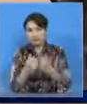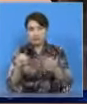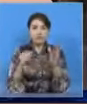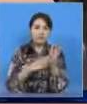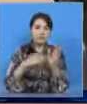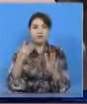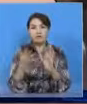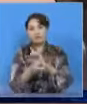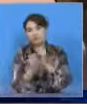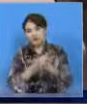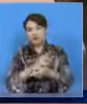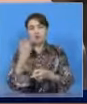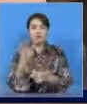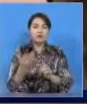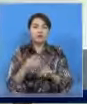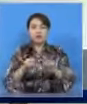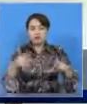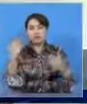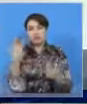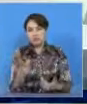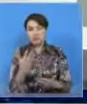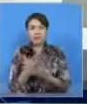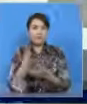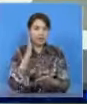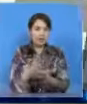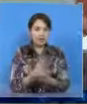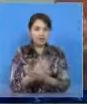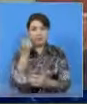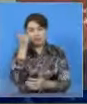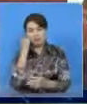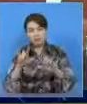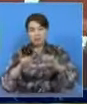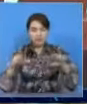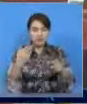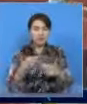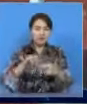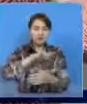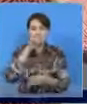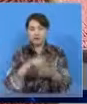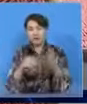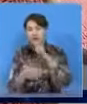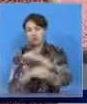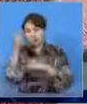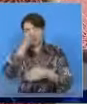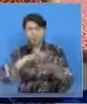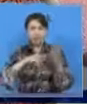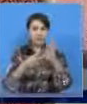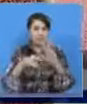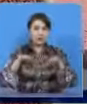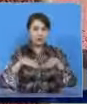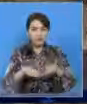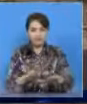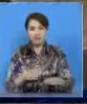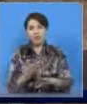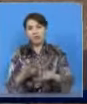9 трехсменных школ. Сейчас их 3. Кроме того, есть 3 аварийные школы. Этот вопрос до конца года планируют решить.